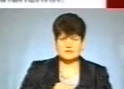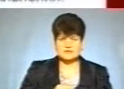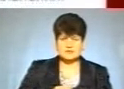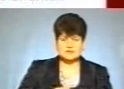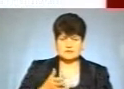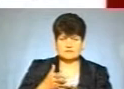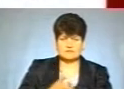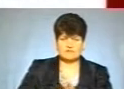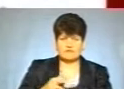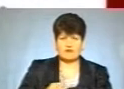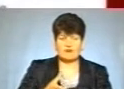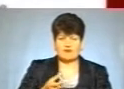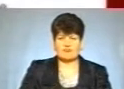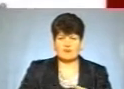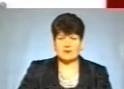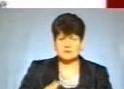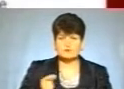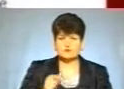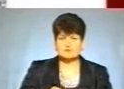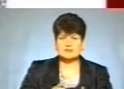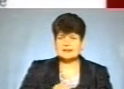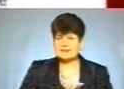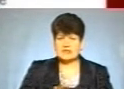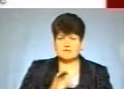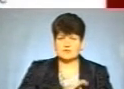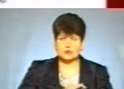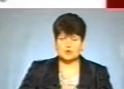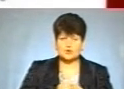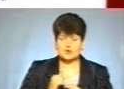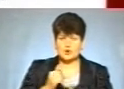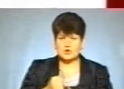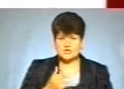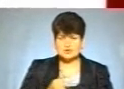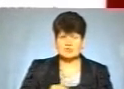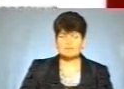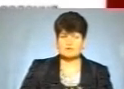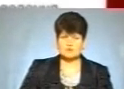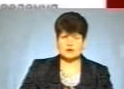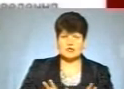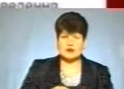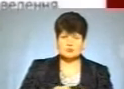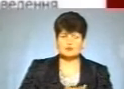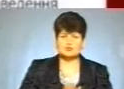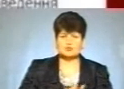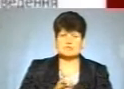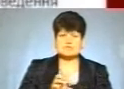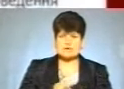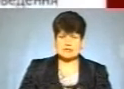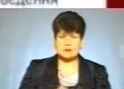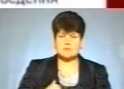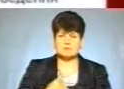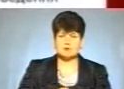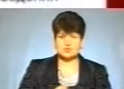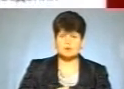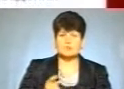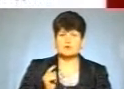компенсаційні витрати, в тому числі за невикористані щорічні відпустки. А разом зі службою зайнятості ми працюємо